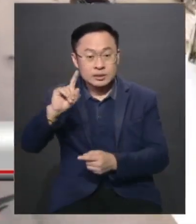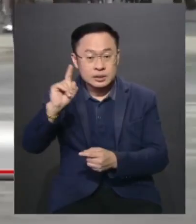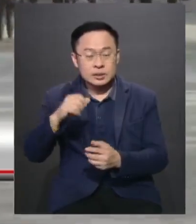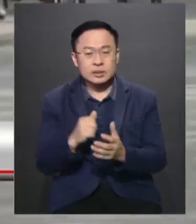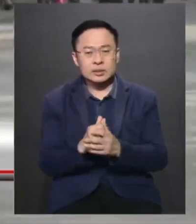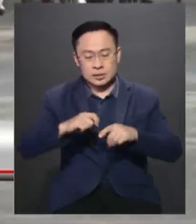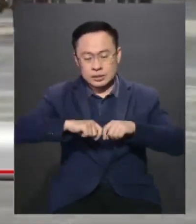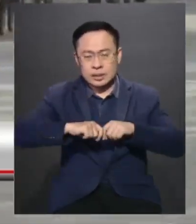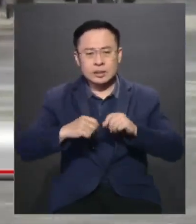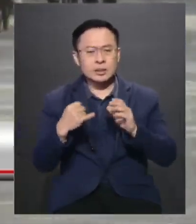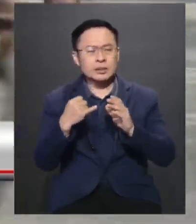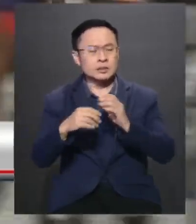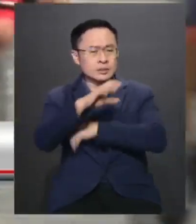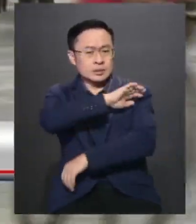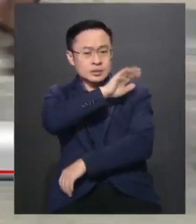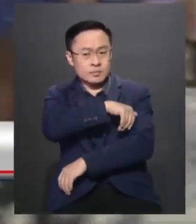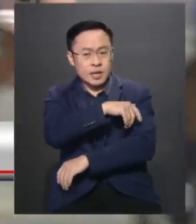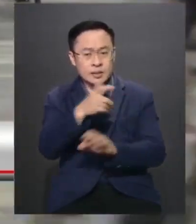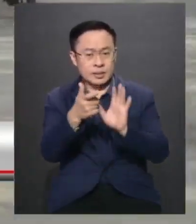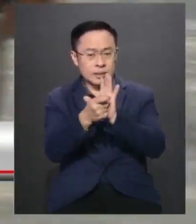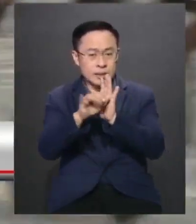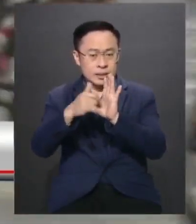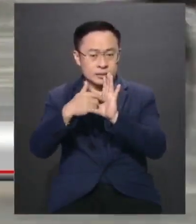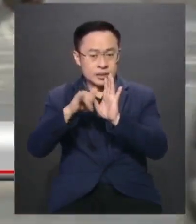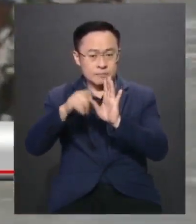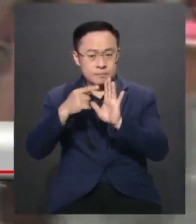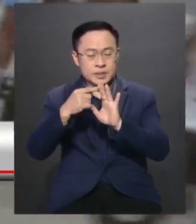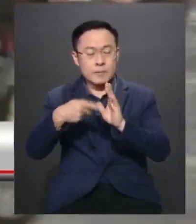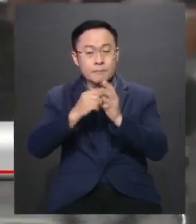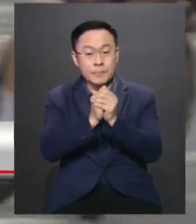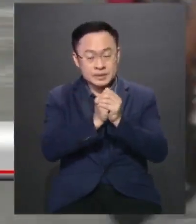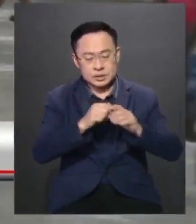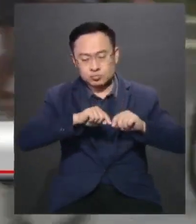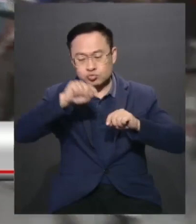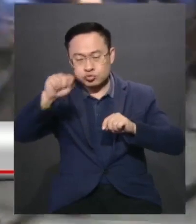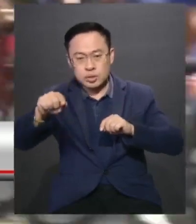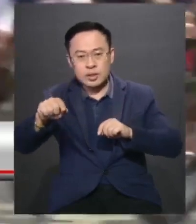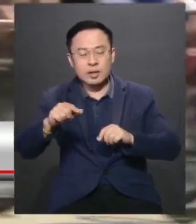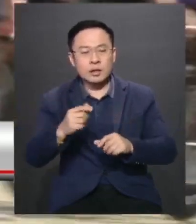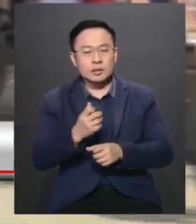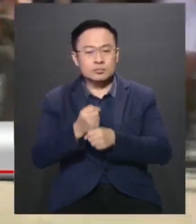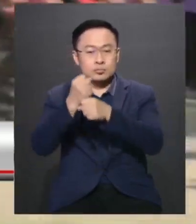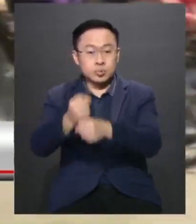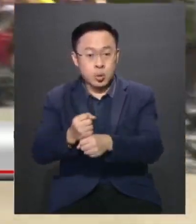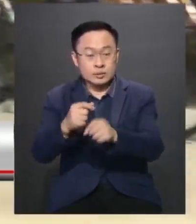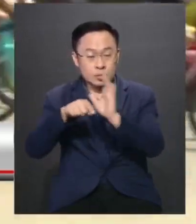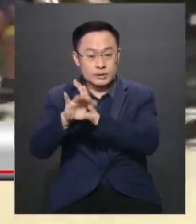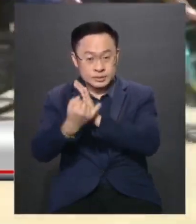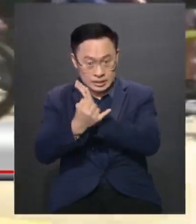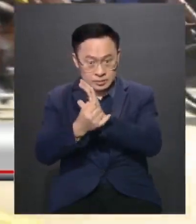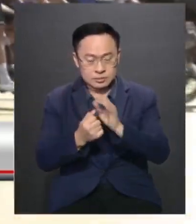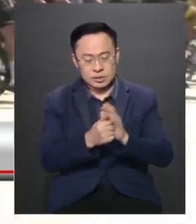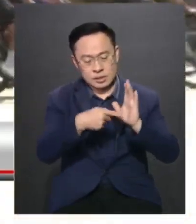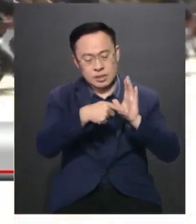ค่ะเริ่มจากหน้าเทศบาลเมืองอรัญญประเทศนะคะไปเข้าเส้นชัยที่หน้าศาลหลักเมืองจันทบุรีระยะทางทั้งหม